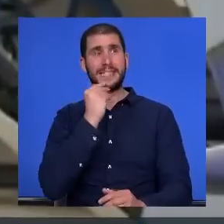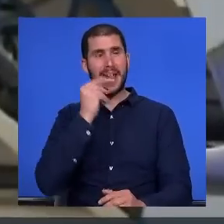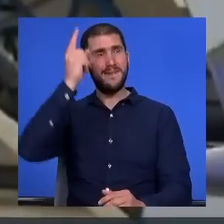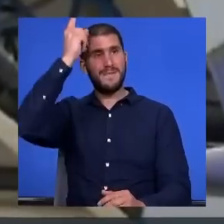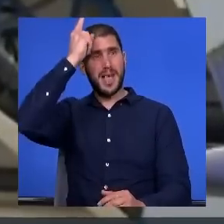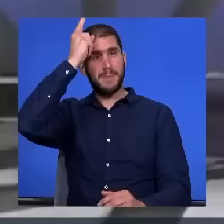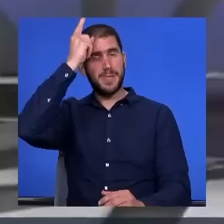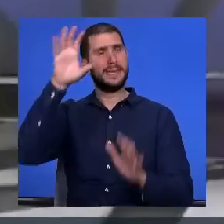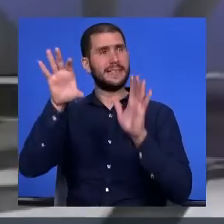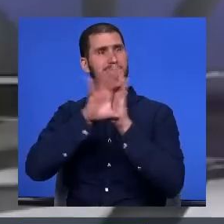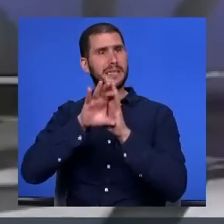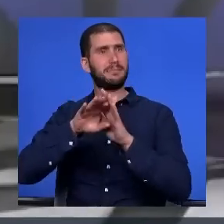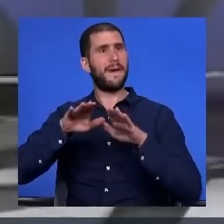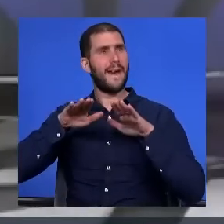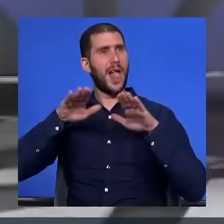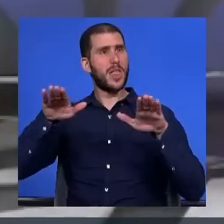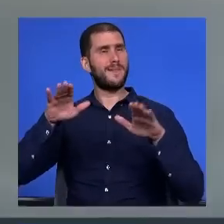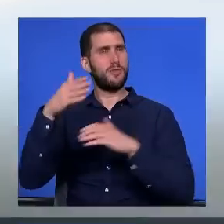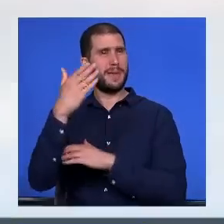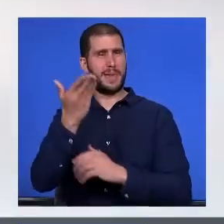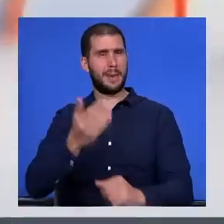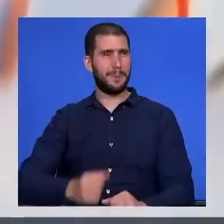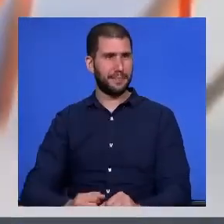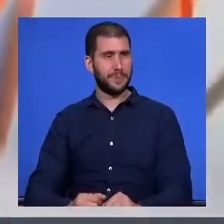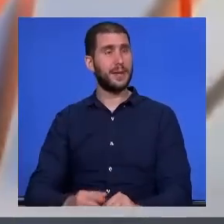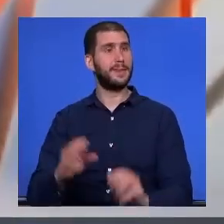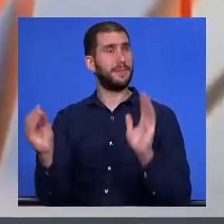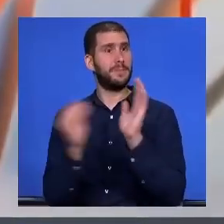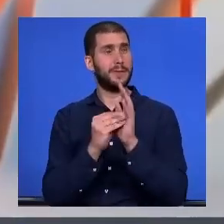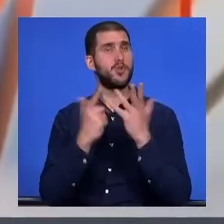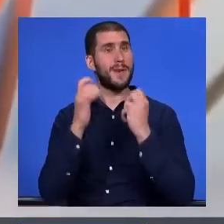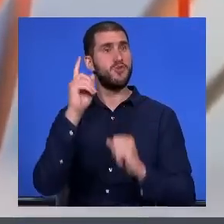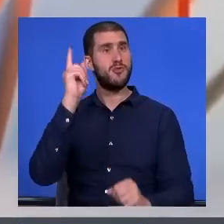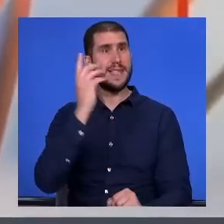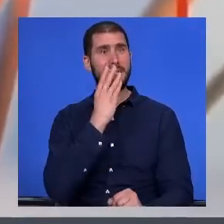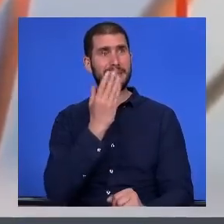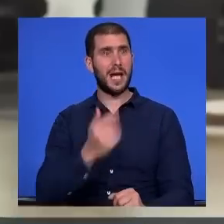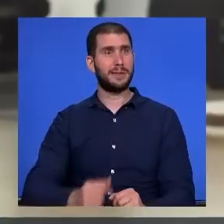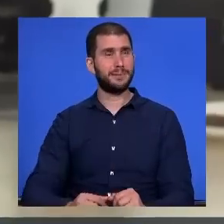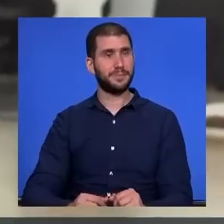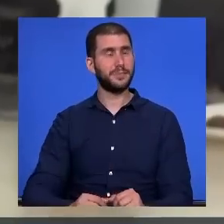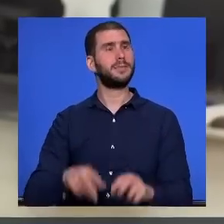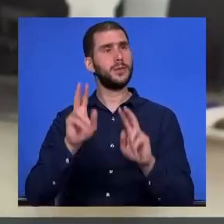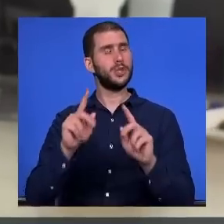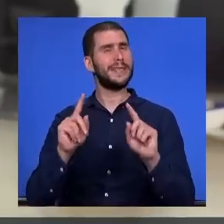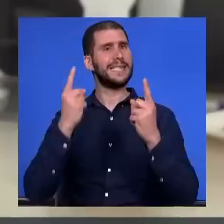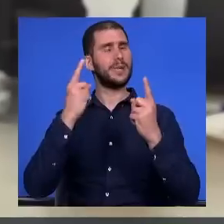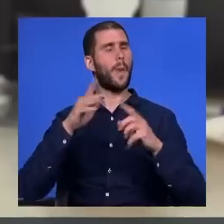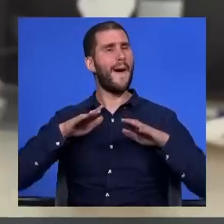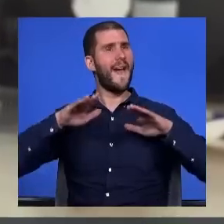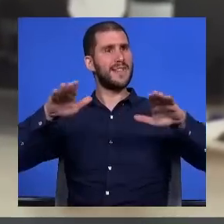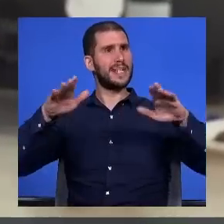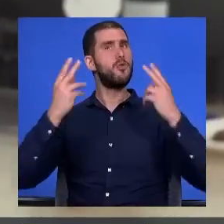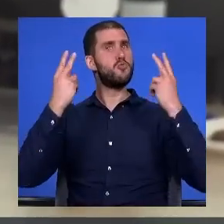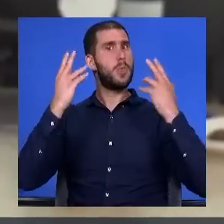וגרמניה, סמלי חילות האוויר של המדינות, והכיתוב 75 לישראל. יש פה אירוע אווירי